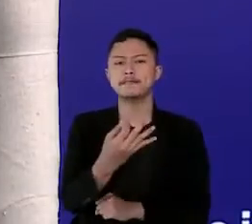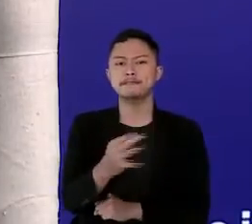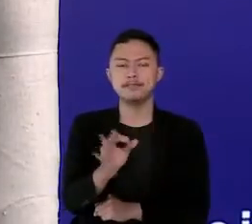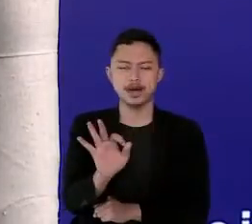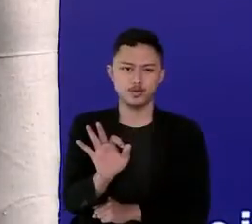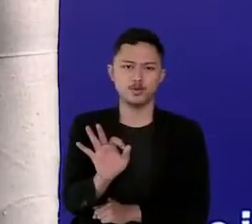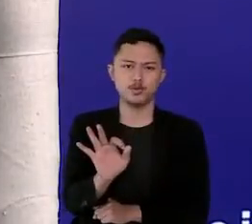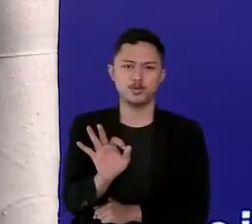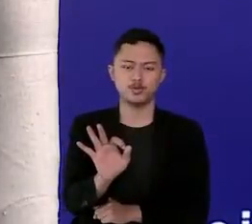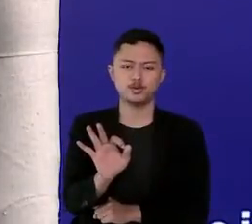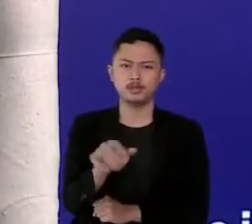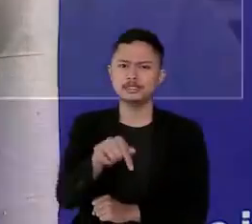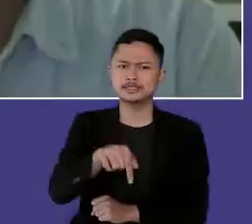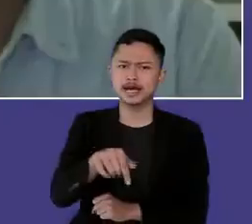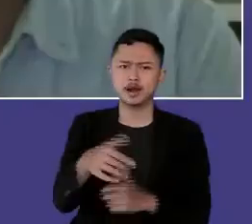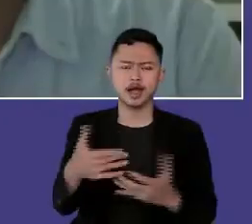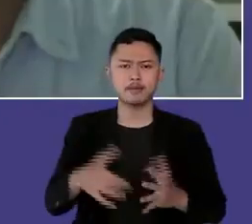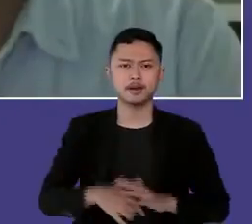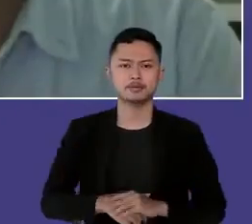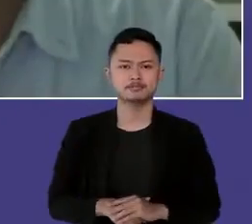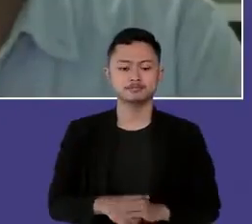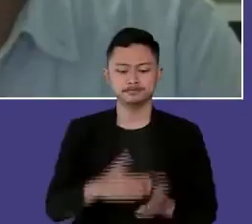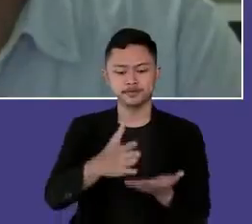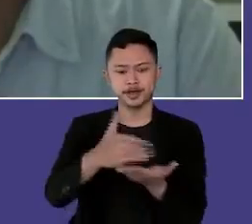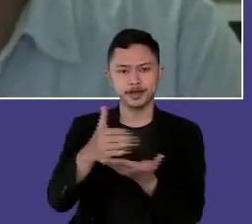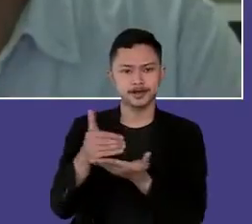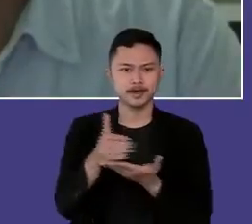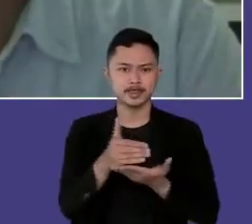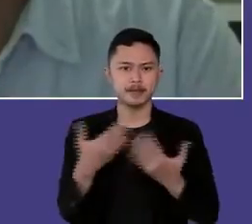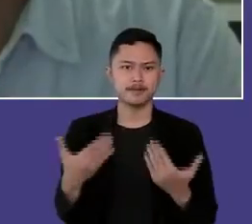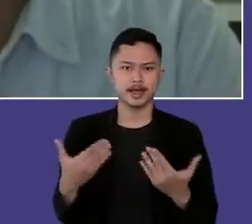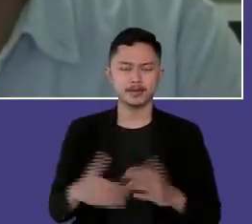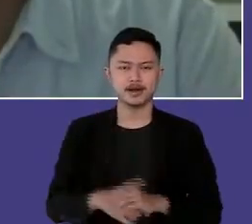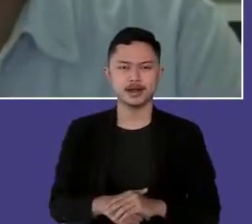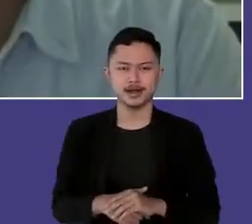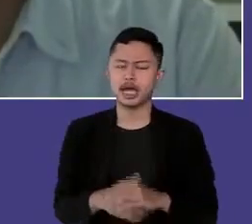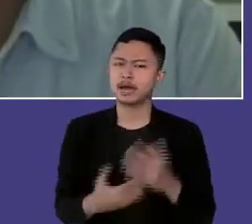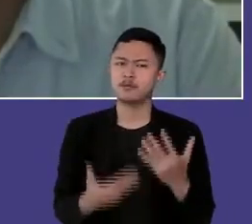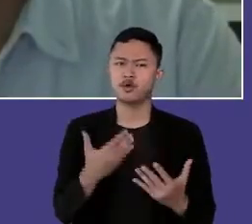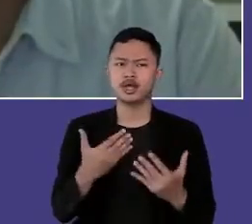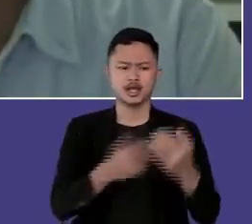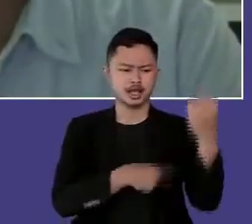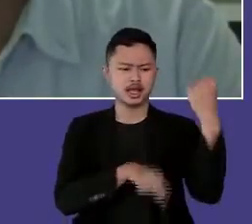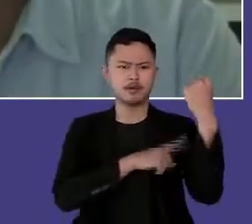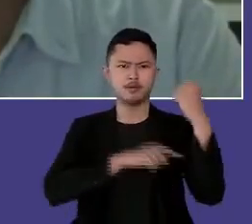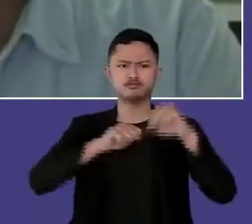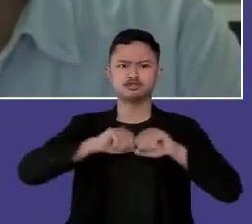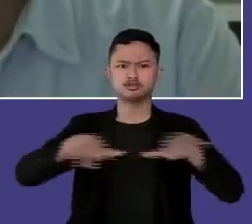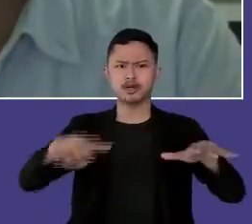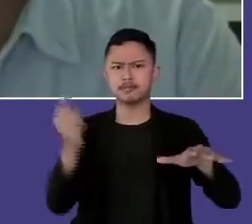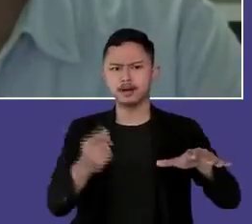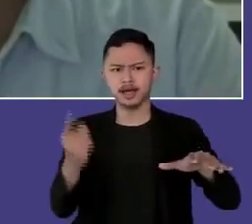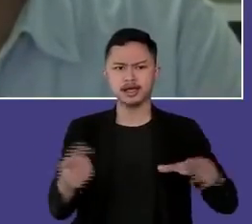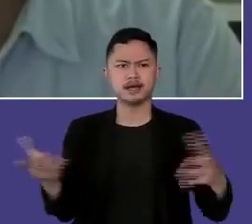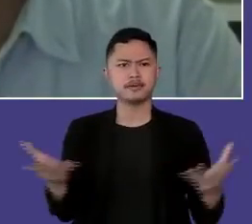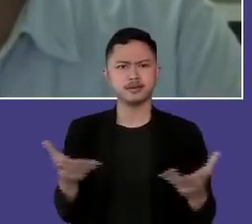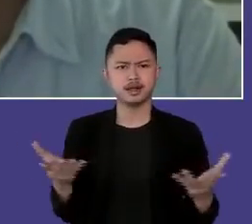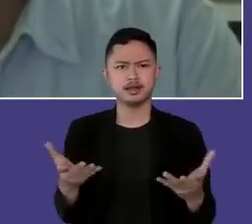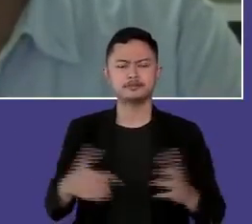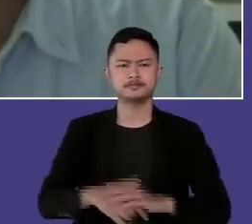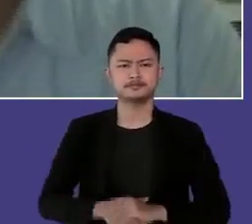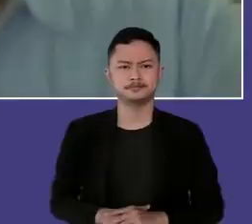dari coffee ini yang terkini datanya Seperti apa jenisnya mungkin tingkat penularannya mana yang paling berbahaya silahkan